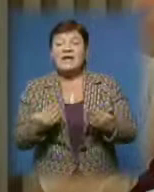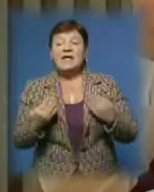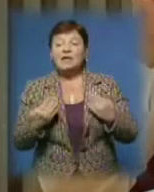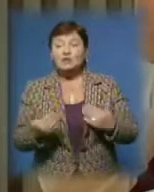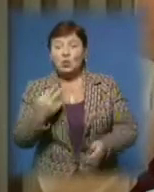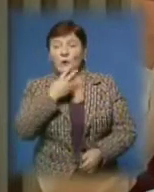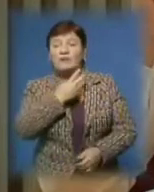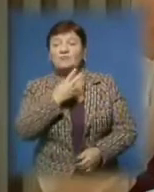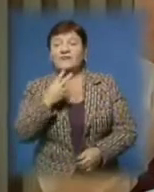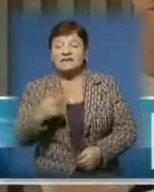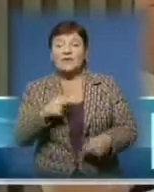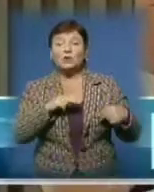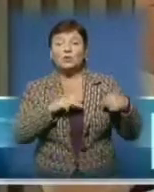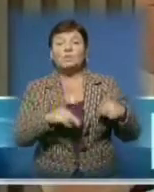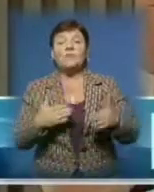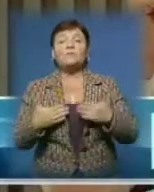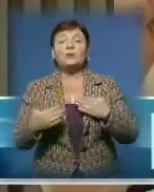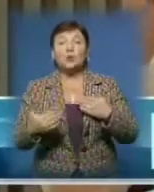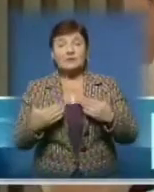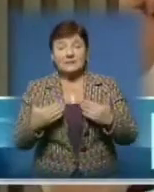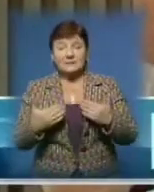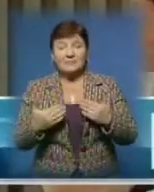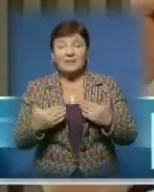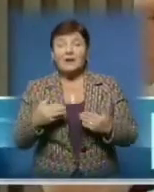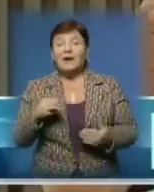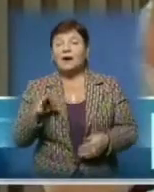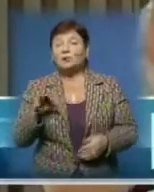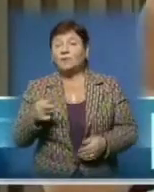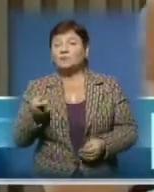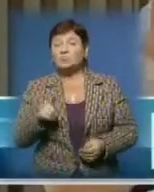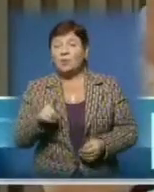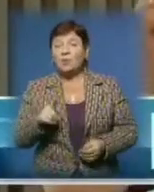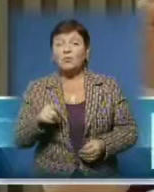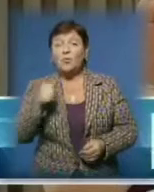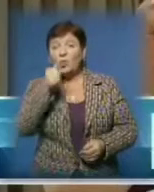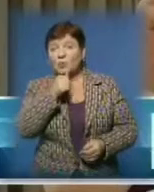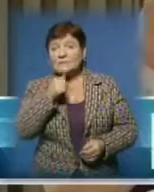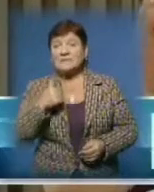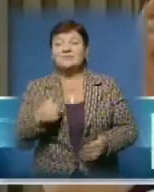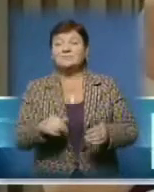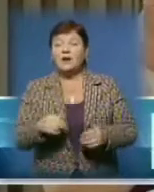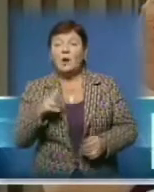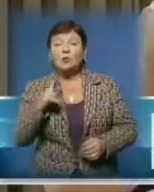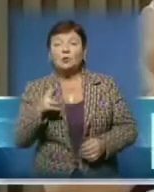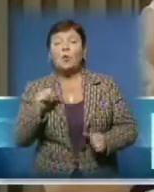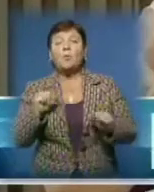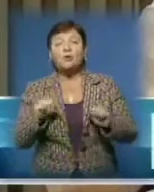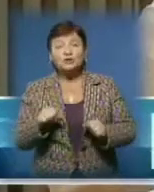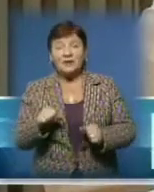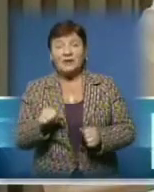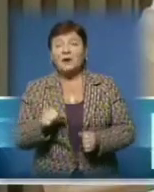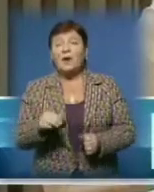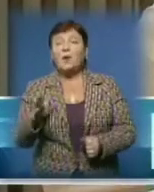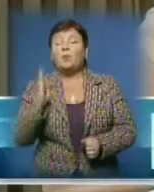дивитися розділ «Трудові відносини», то в цьому розділі чітко сказано, хто може обіймати